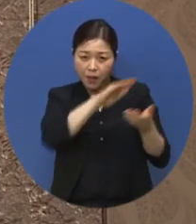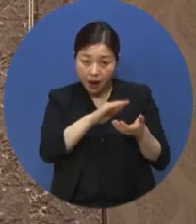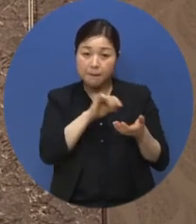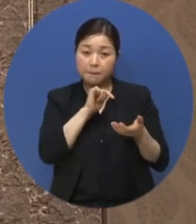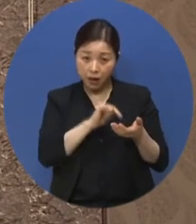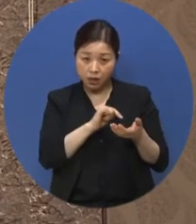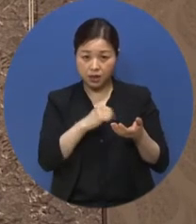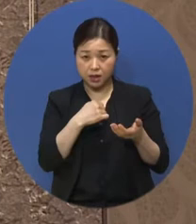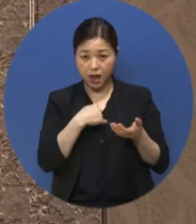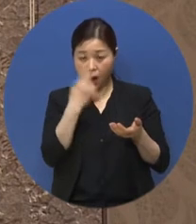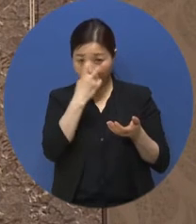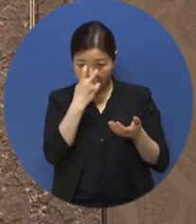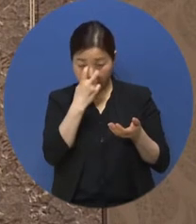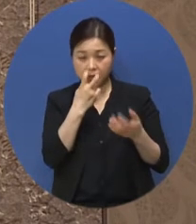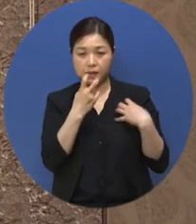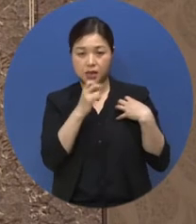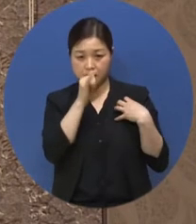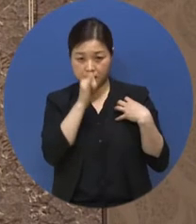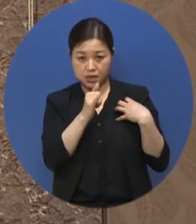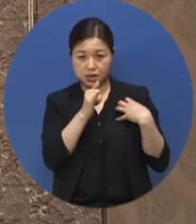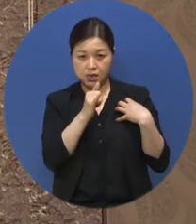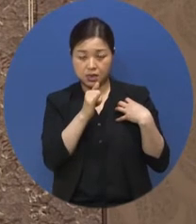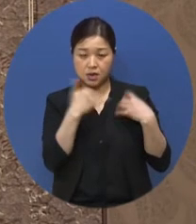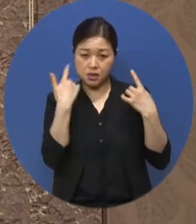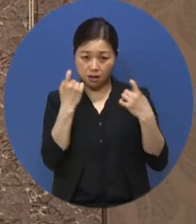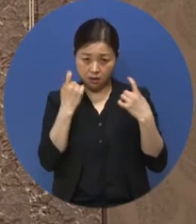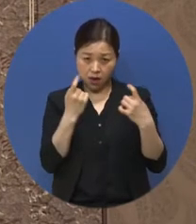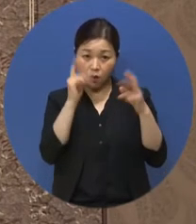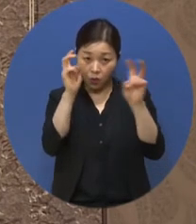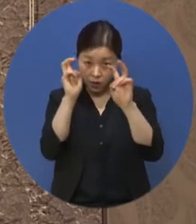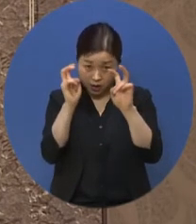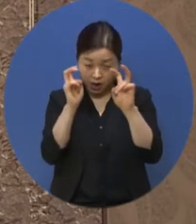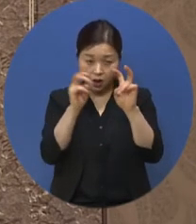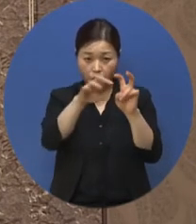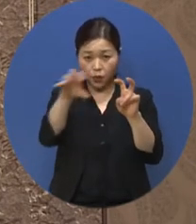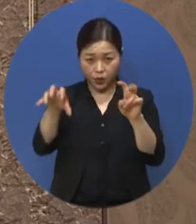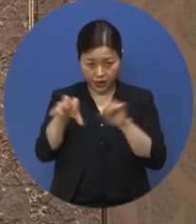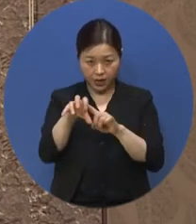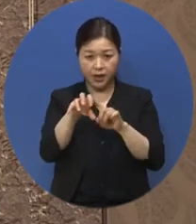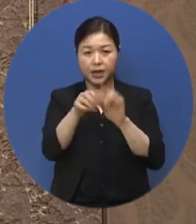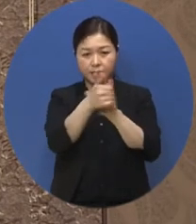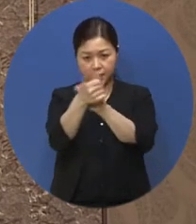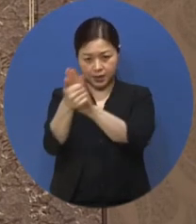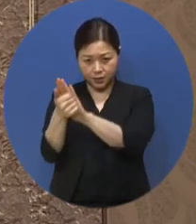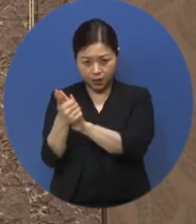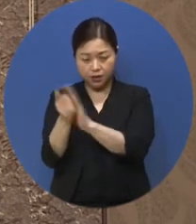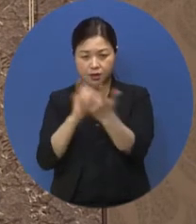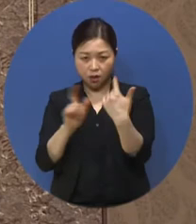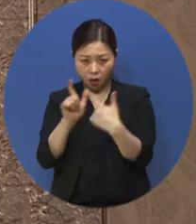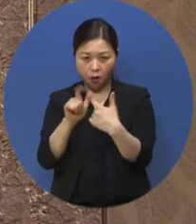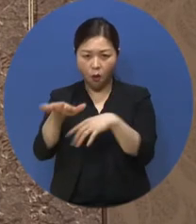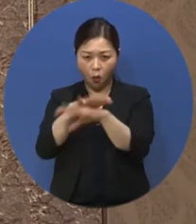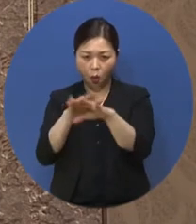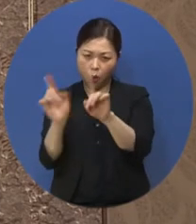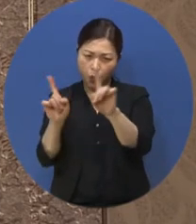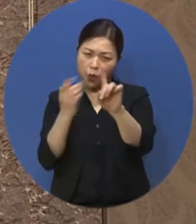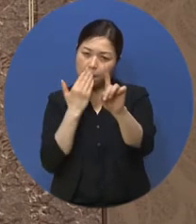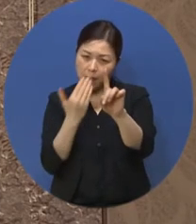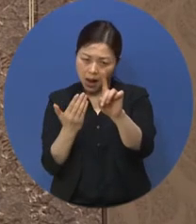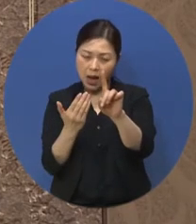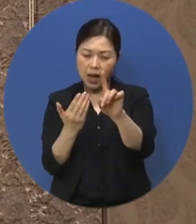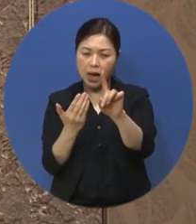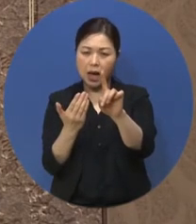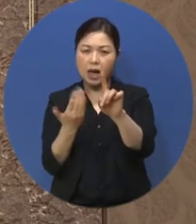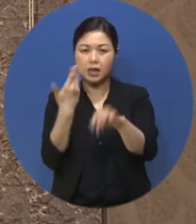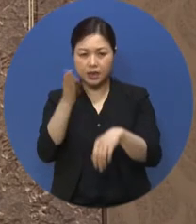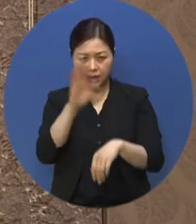저희가 이렇게 관리하고 있는 여행업계라든가 이런 데다가 지원을 해줘서 조금 더 이렇게 활력을 불어넣을 수 있는데